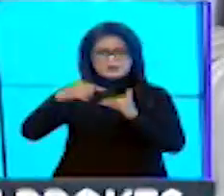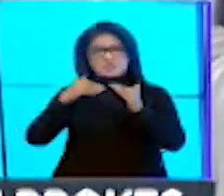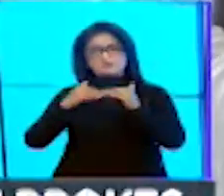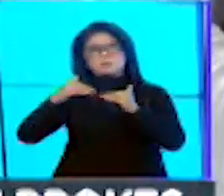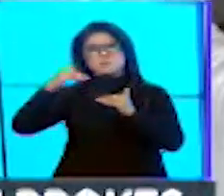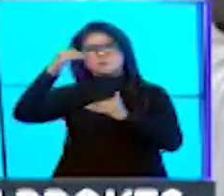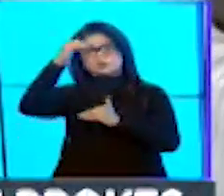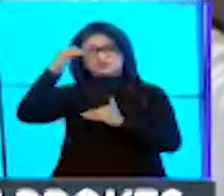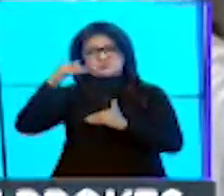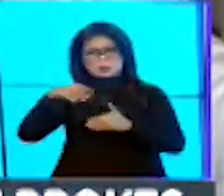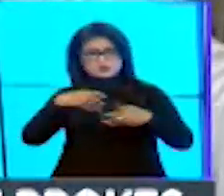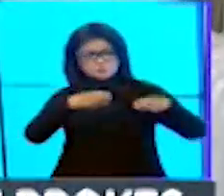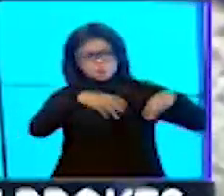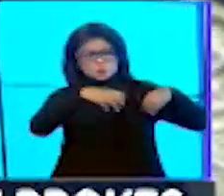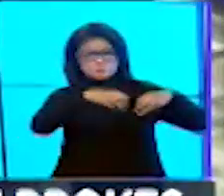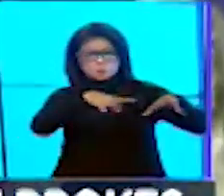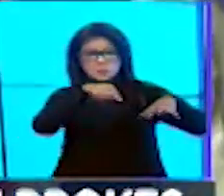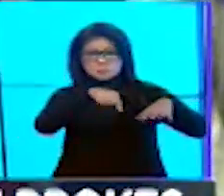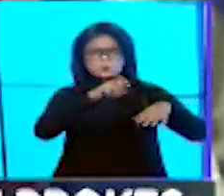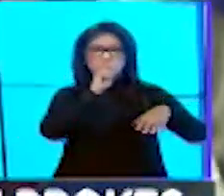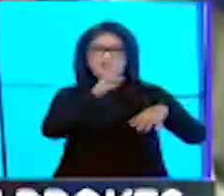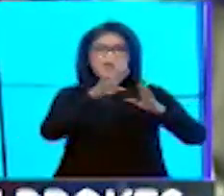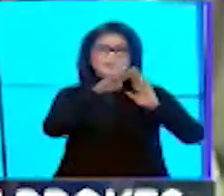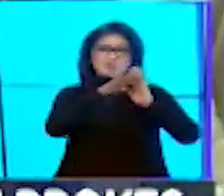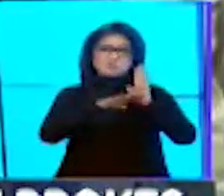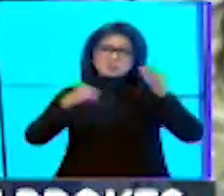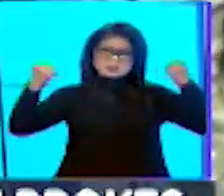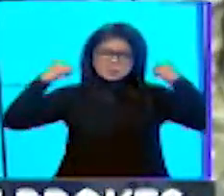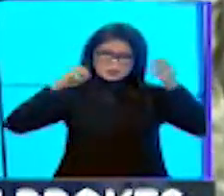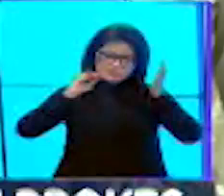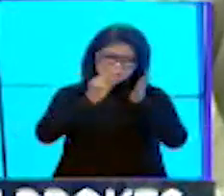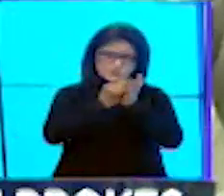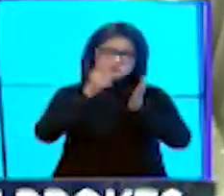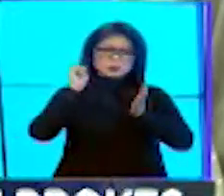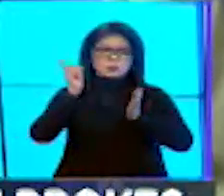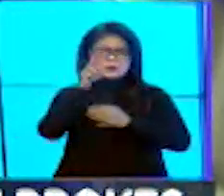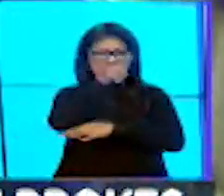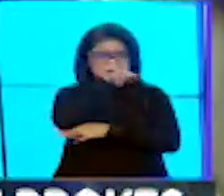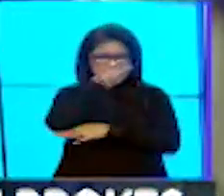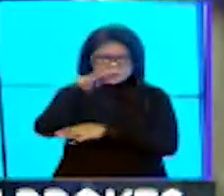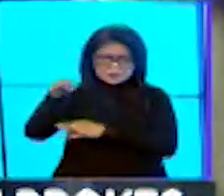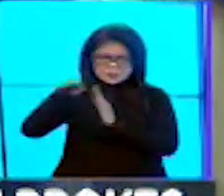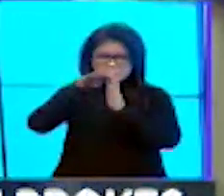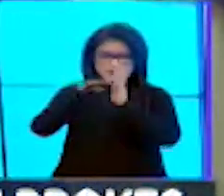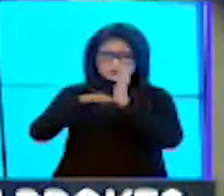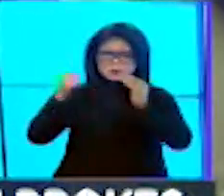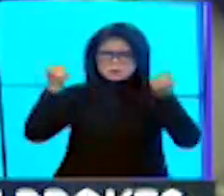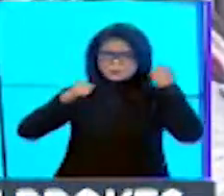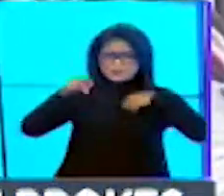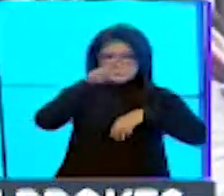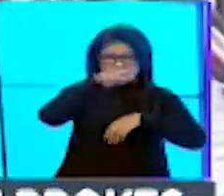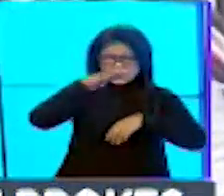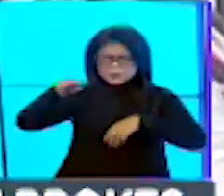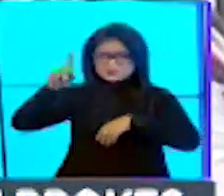Sejumlah pedagang mengaku taat menjalani protokol kesehatan karena maraknya razia prokes. Namun jelang Lebaran,